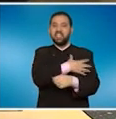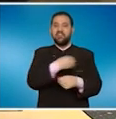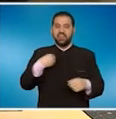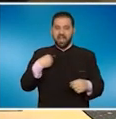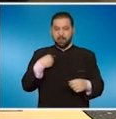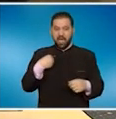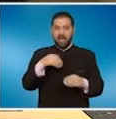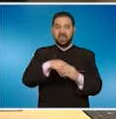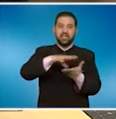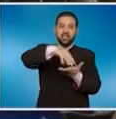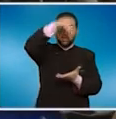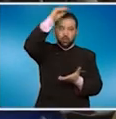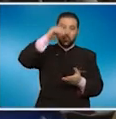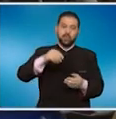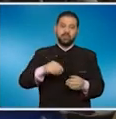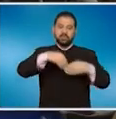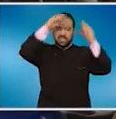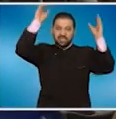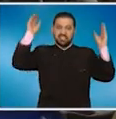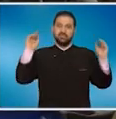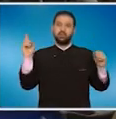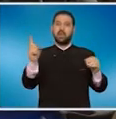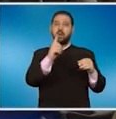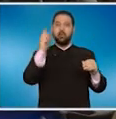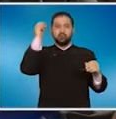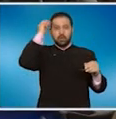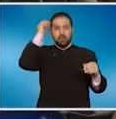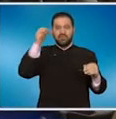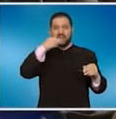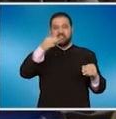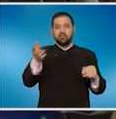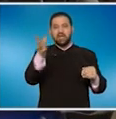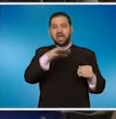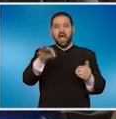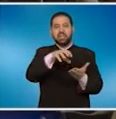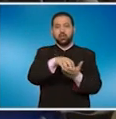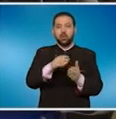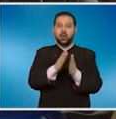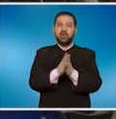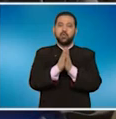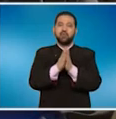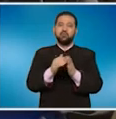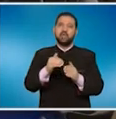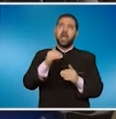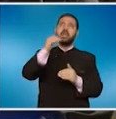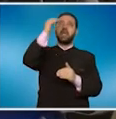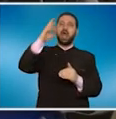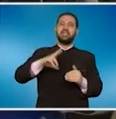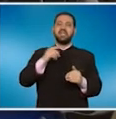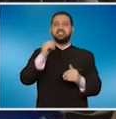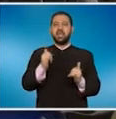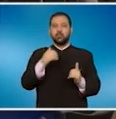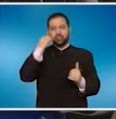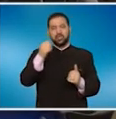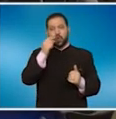este rugăciune numai a omului, da? Sfântul Apostol Pavel, în alte părți, în Galateni și în Romani, spunea că, de fapt, rugăciunea în forma înaltă este atunci când omul